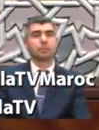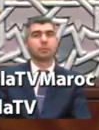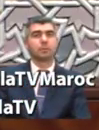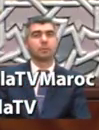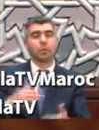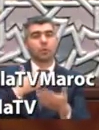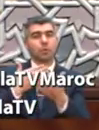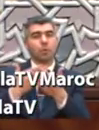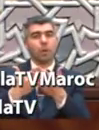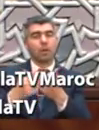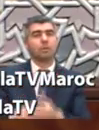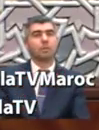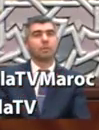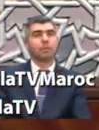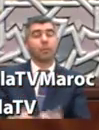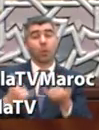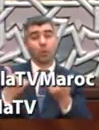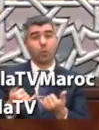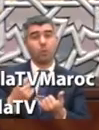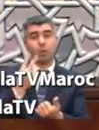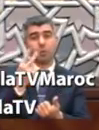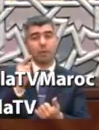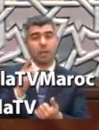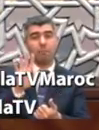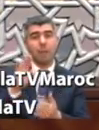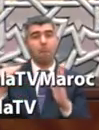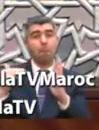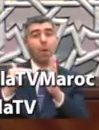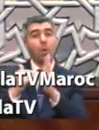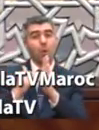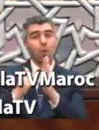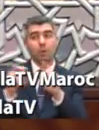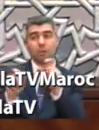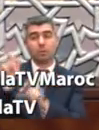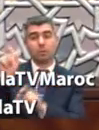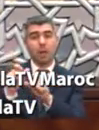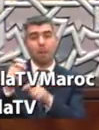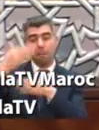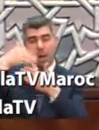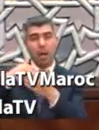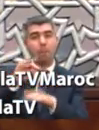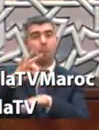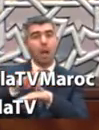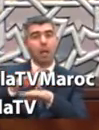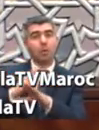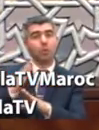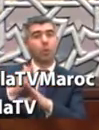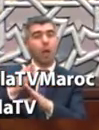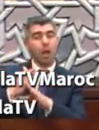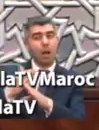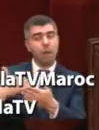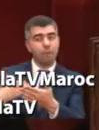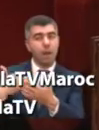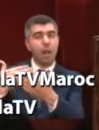شكرا للسيد النائب. اليوم 2.5 مليون ديال المغاربة للأسف مصابون بداء السكري حسب الدراسة الأخيرة اللي قامت